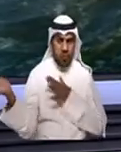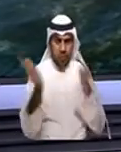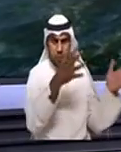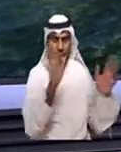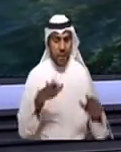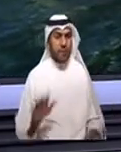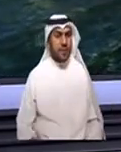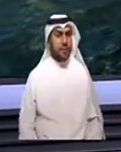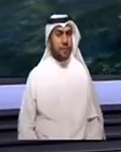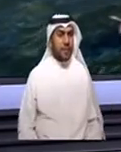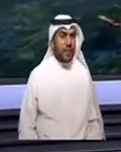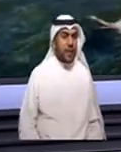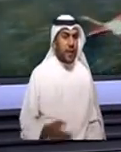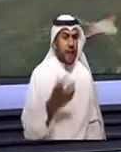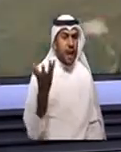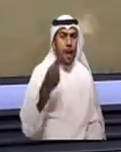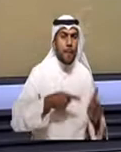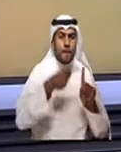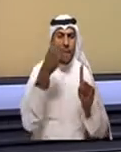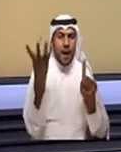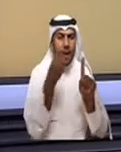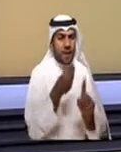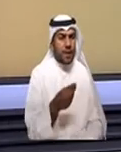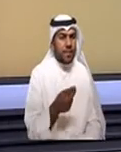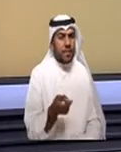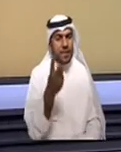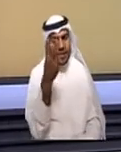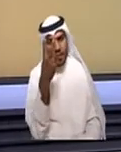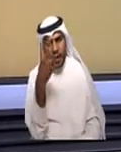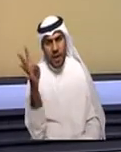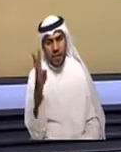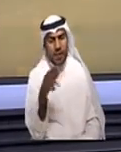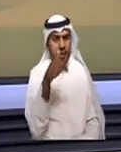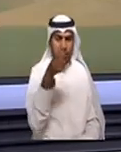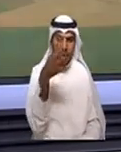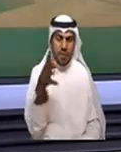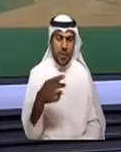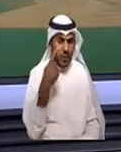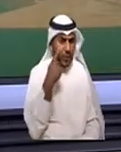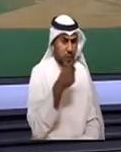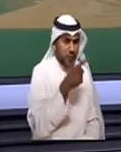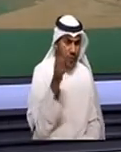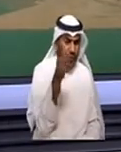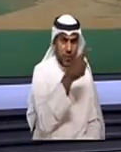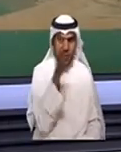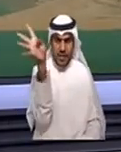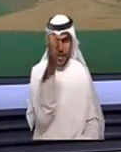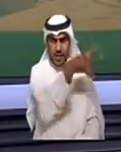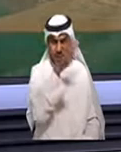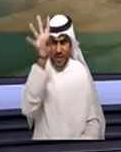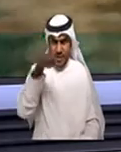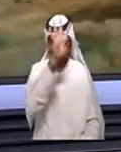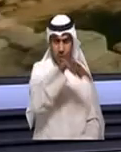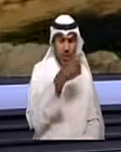الحرارة متفاوتة ما بين 47 إلى من 46 إلى 47 درجة مئوية. درجات الحرارة في المساء متفاوتة ما